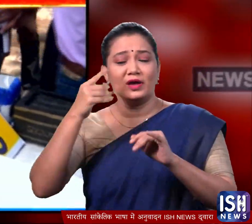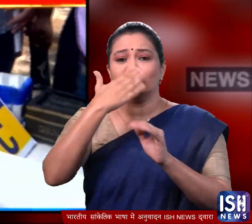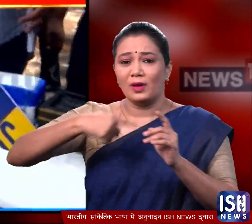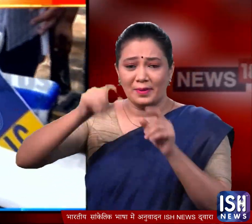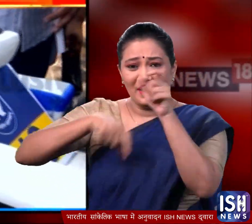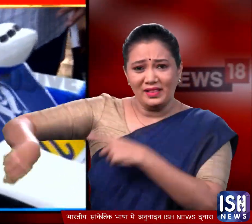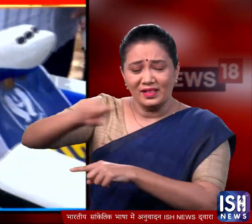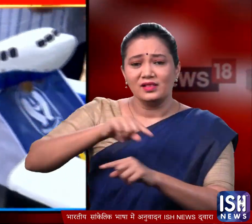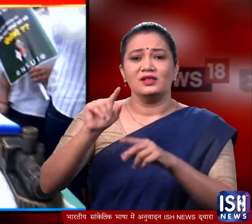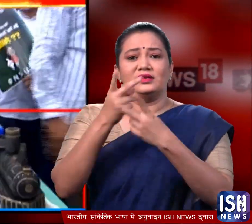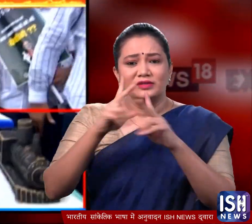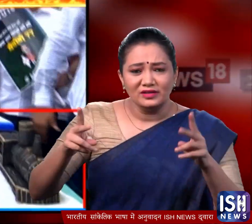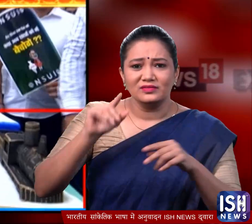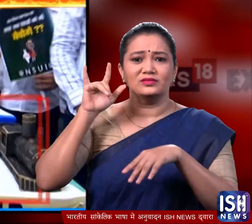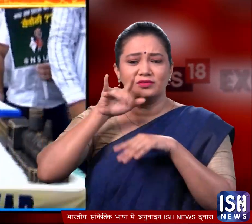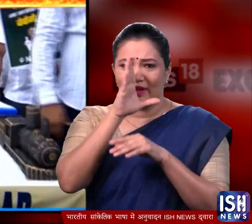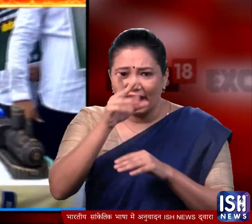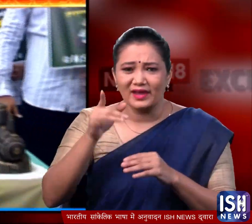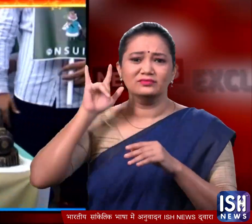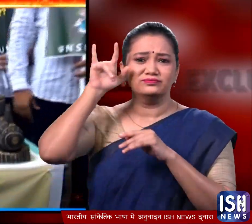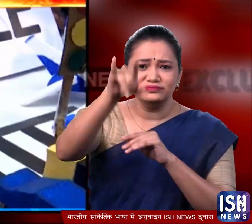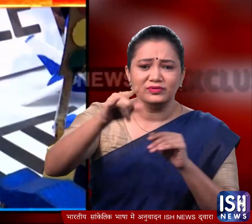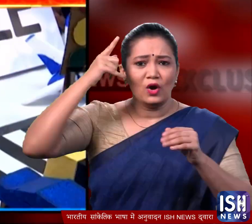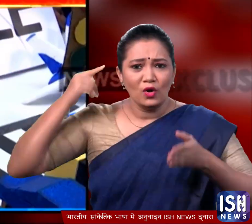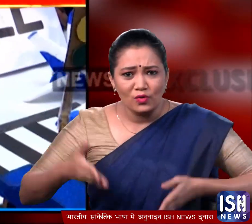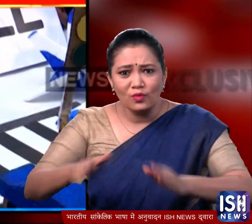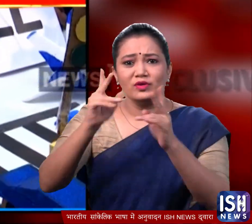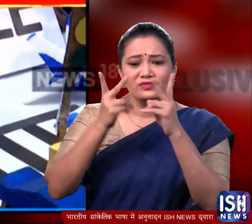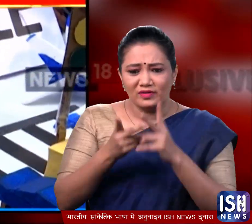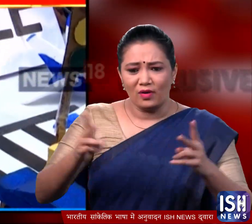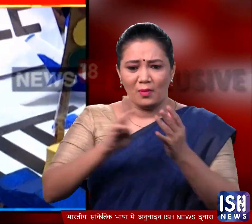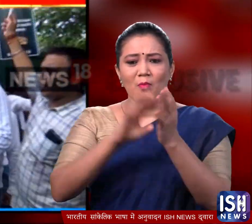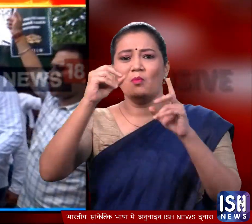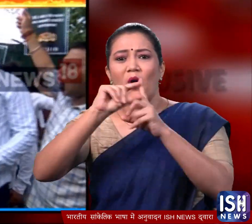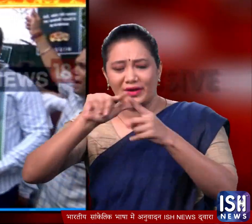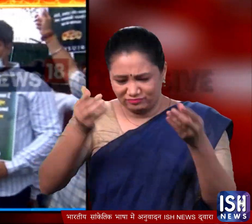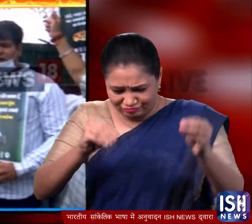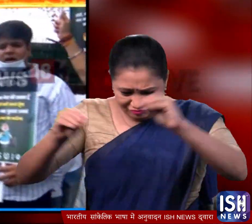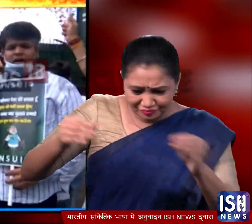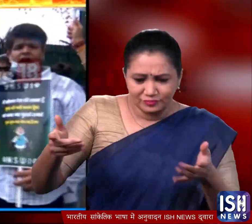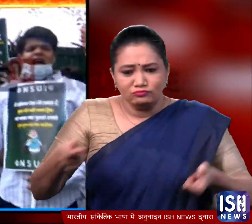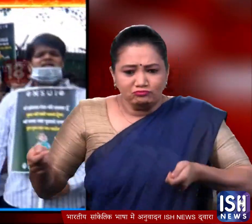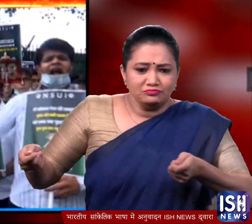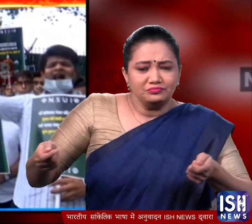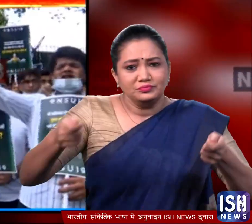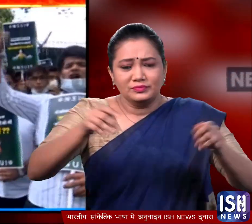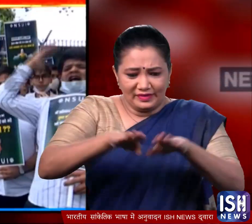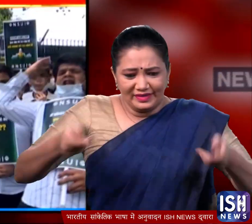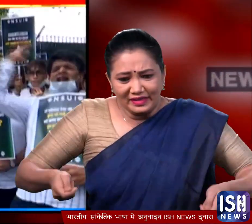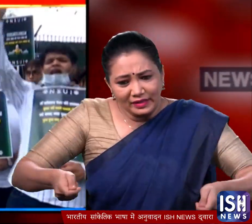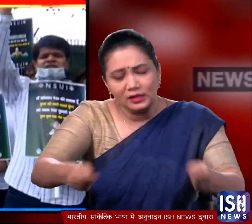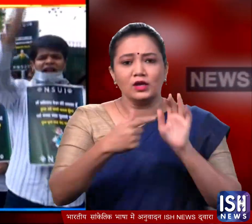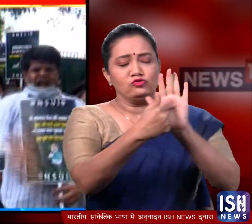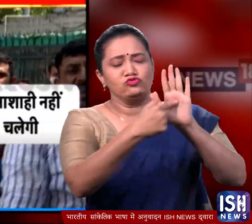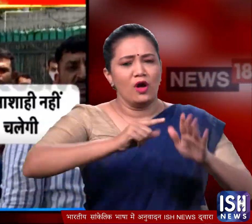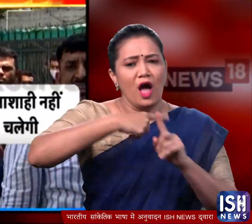कार्यकर्ता एक ठेले पर हवाई जहाज, ट्रेन, बस, सड़क और टेलीफोन के मॉडल सजाकर शास्त्री भवन के पास पहुंचे और सरकार के